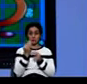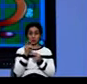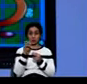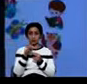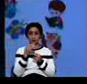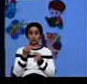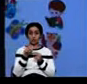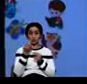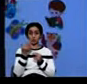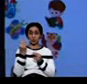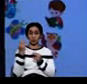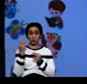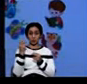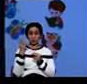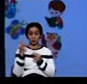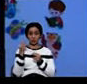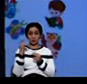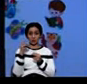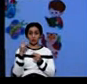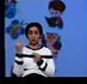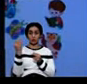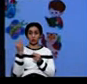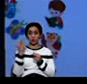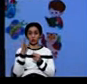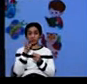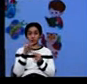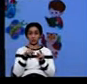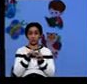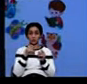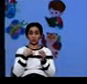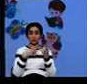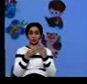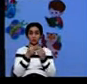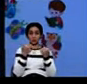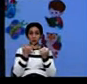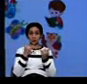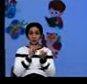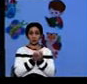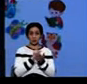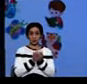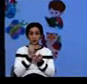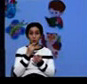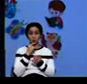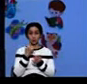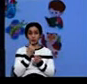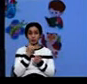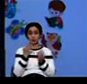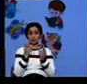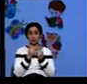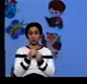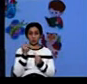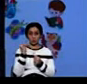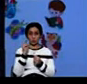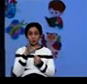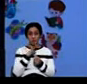тебе лет, сколько ему лет, сколько ей лет. Bolajonlar, biz siz bilan bugun darsimizda rus tilida